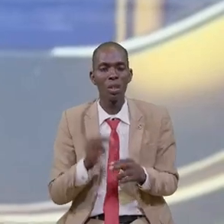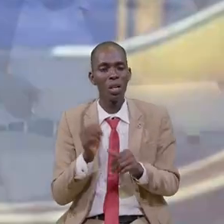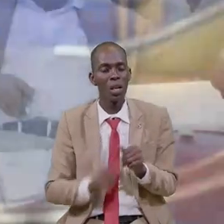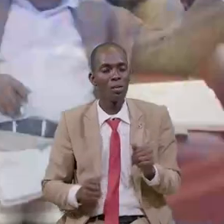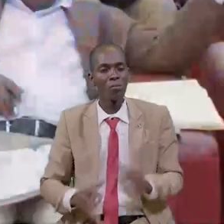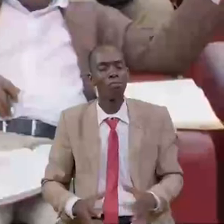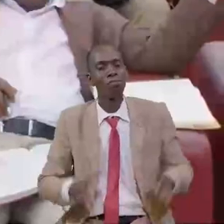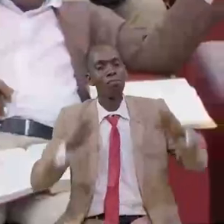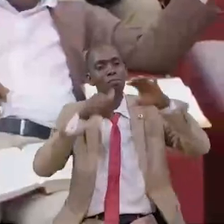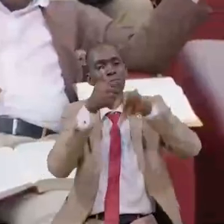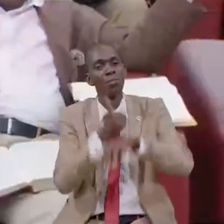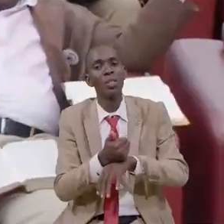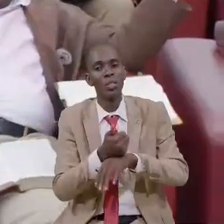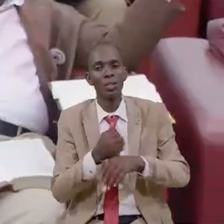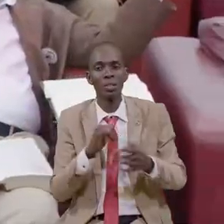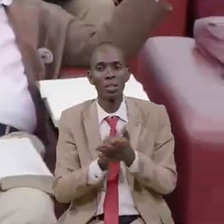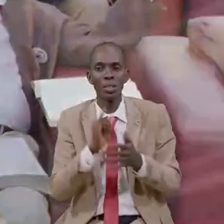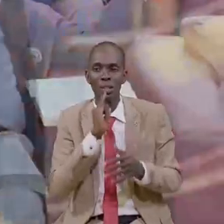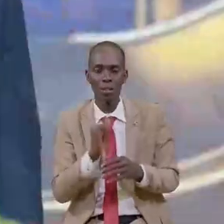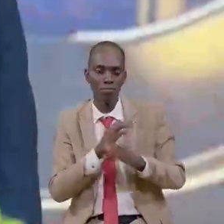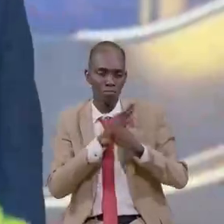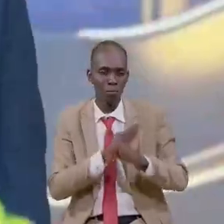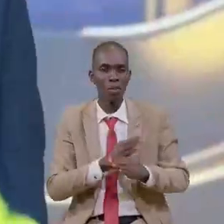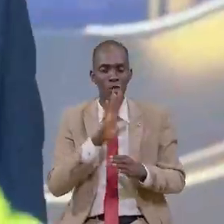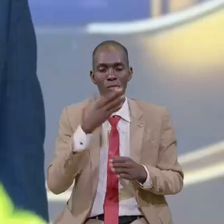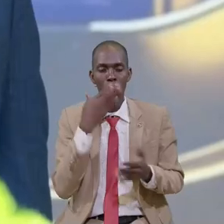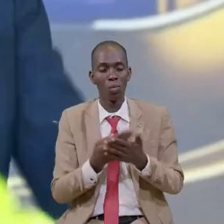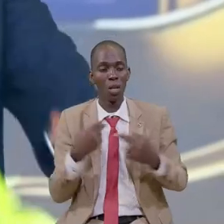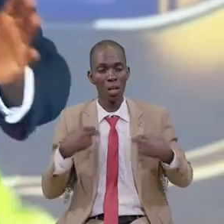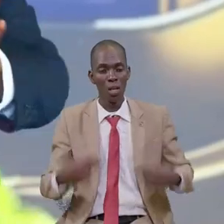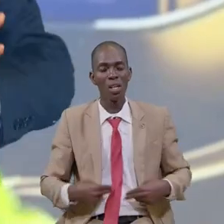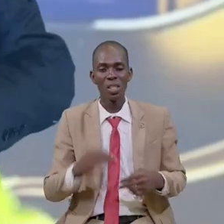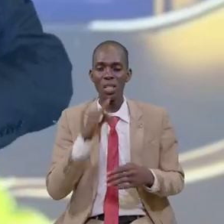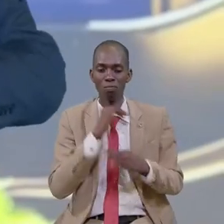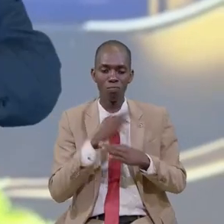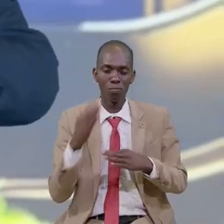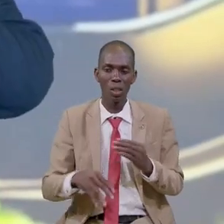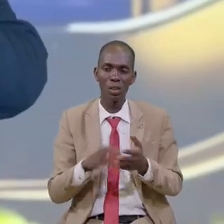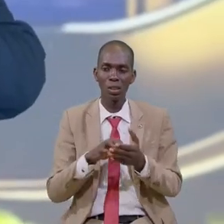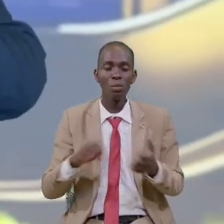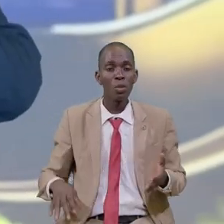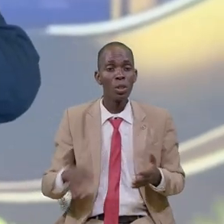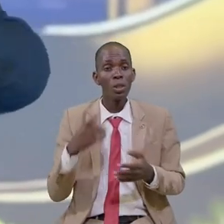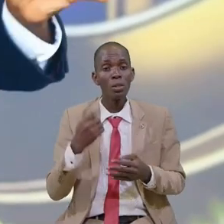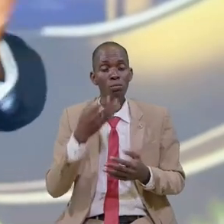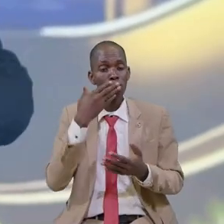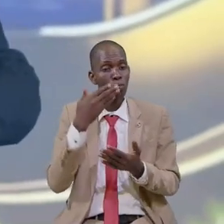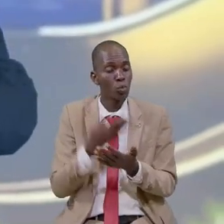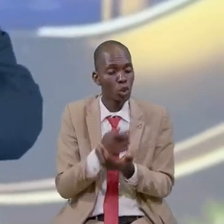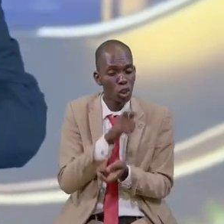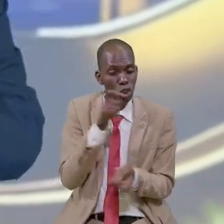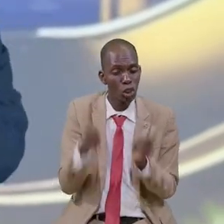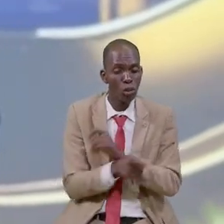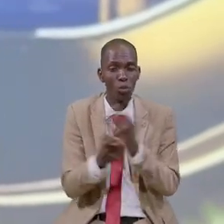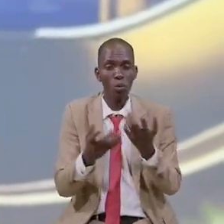défiant ta santé, elle va partir. Et l'artisan du changement que tu veux être, les montagnes de